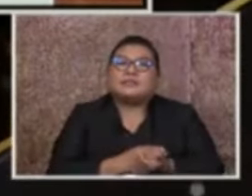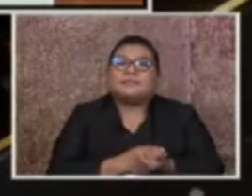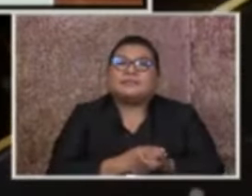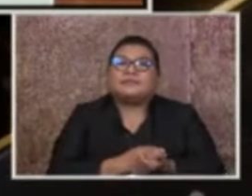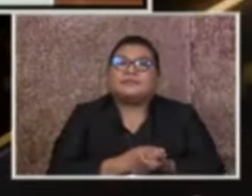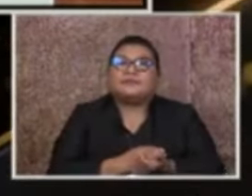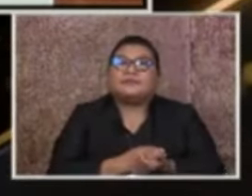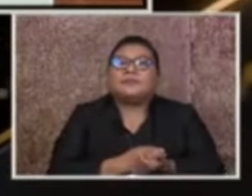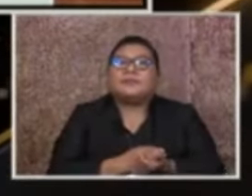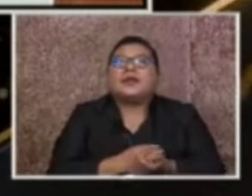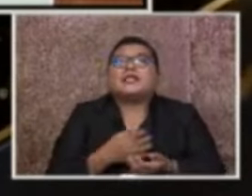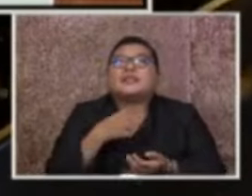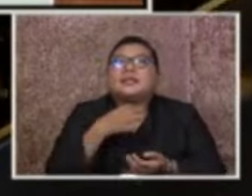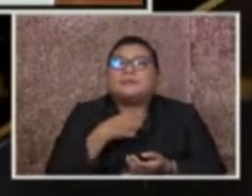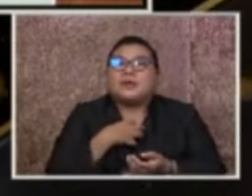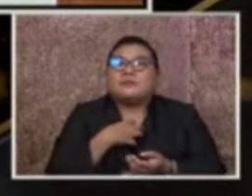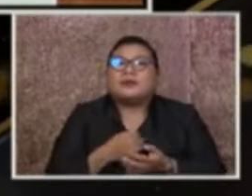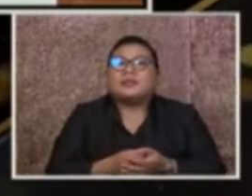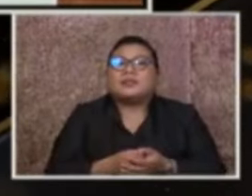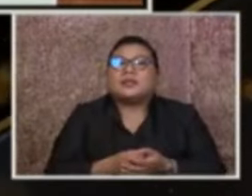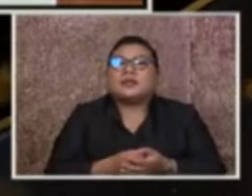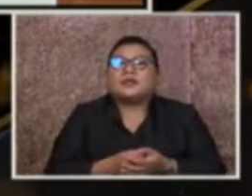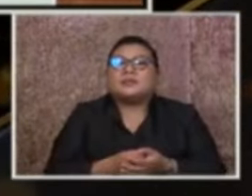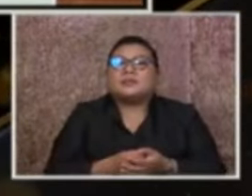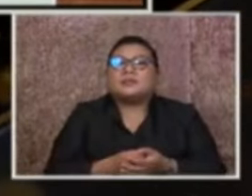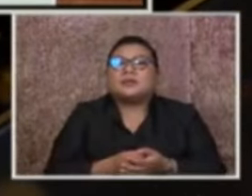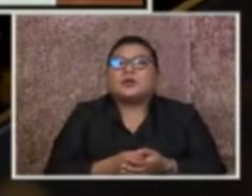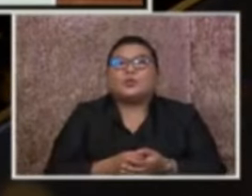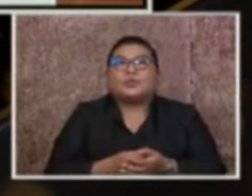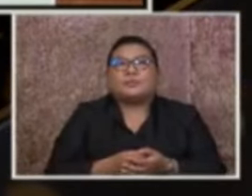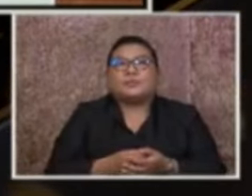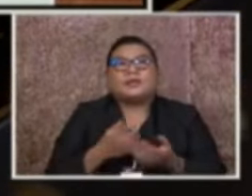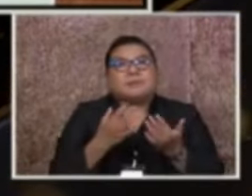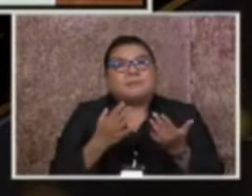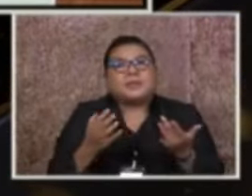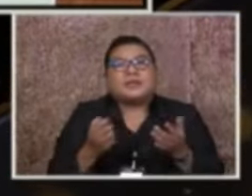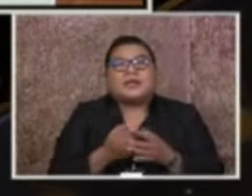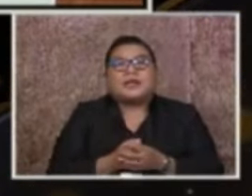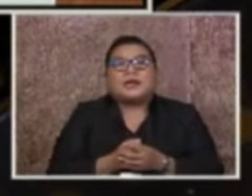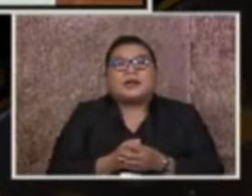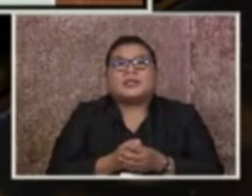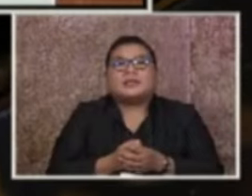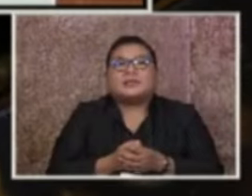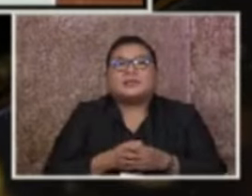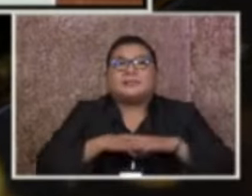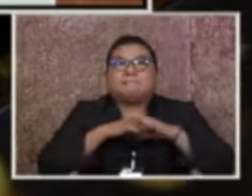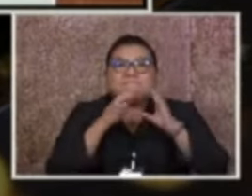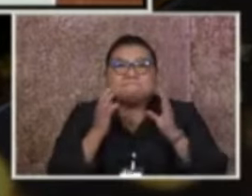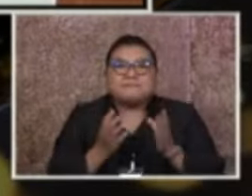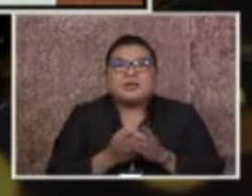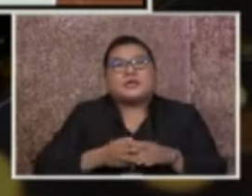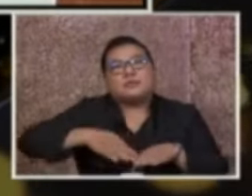kita manfaatkan seluas-luasnya sebesar-besarnya untuk kepentingan masyarakat karena potensinya banyak pad kita terus